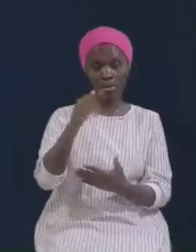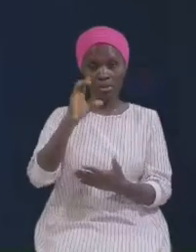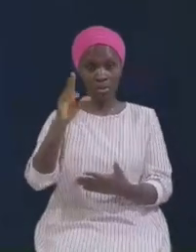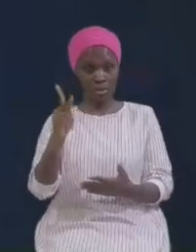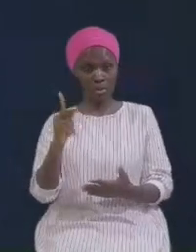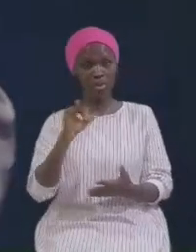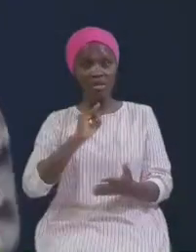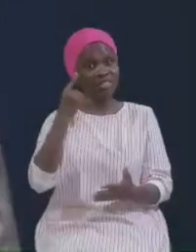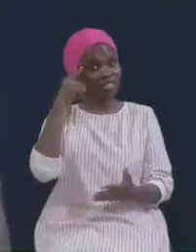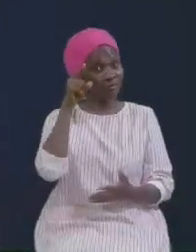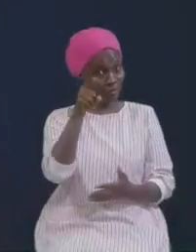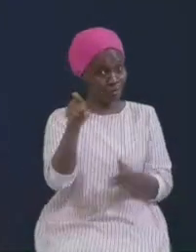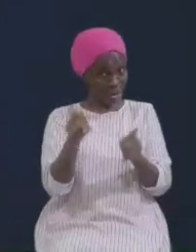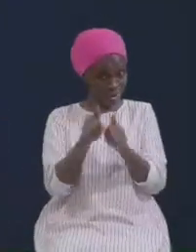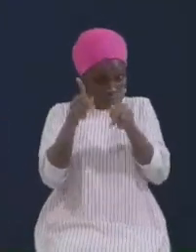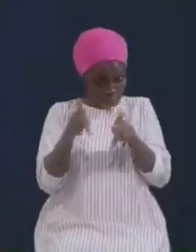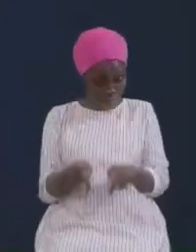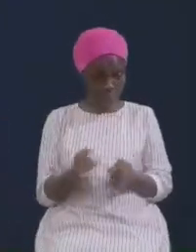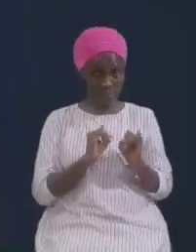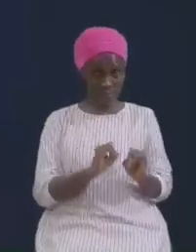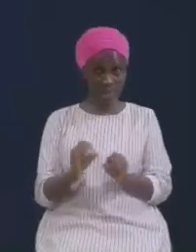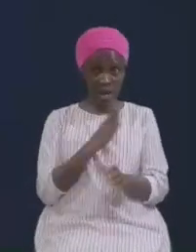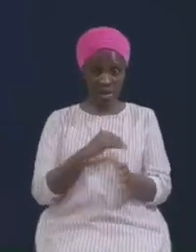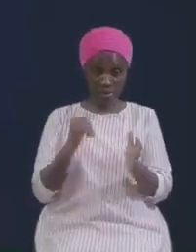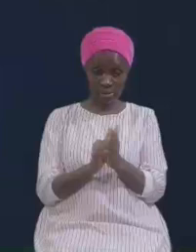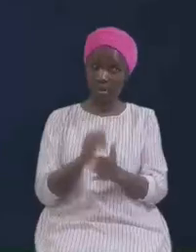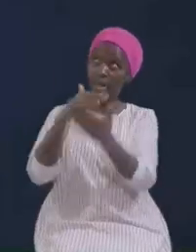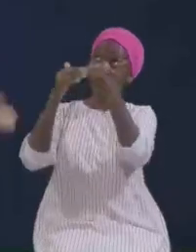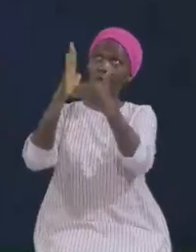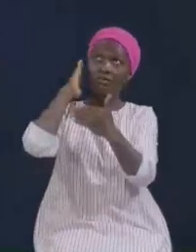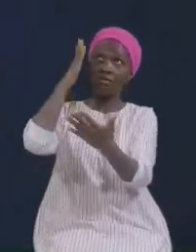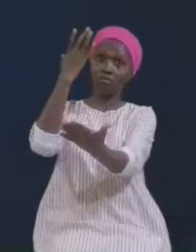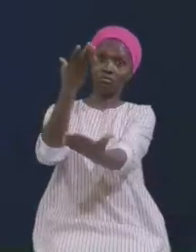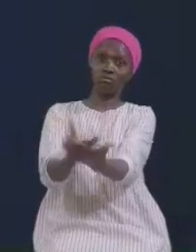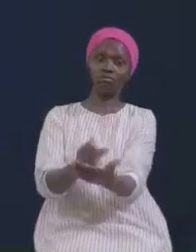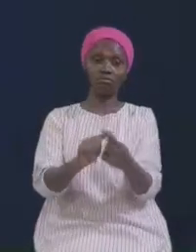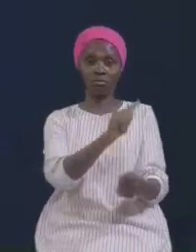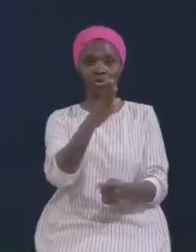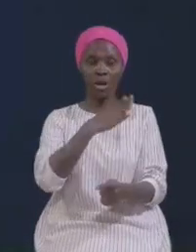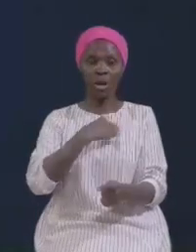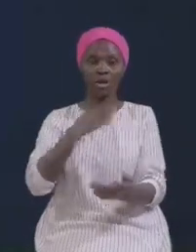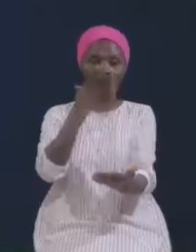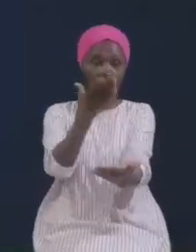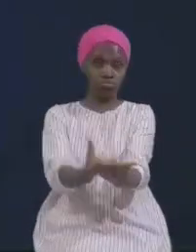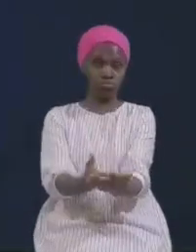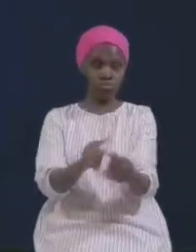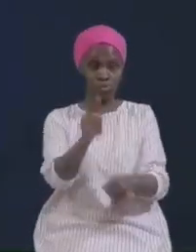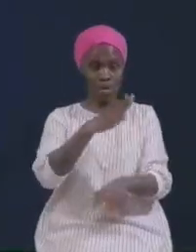toi en tant qu'individu et que le ciel va t'atteindre et toucher ta